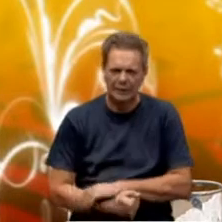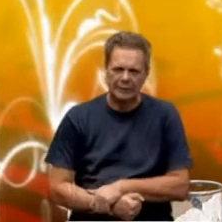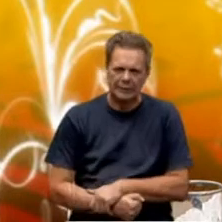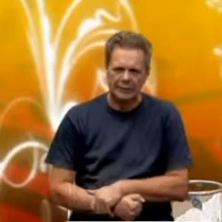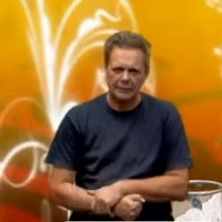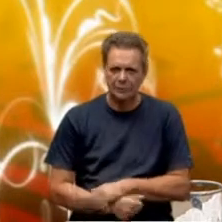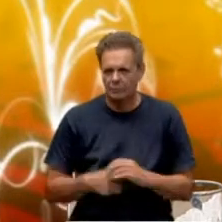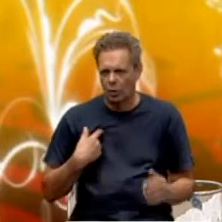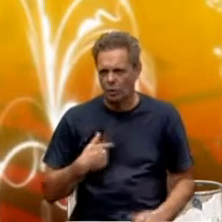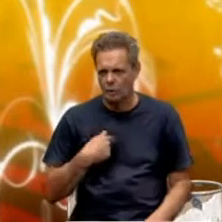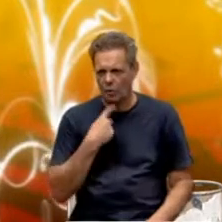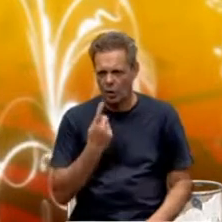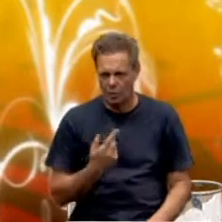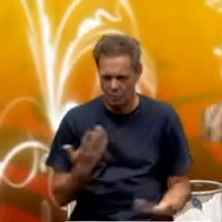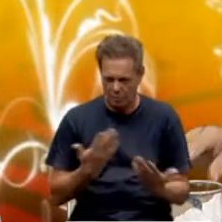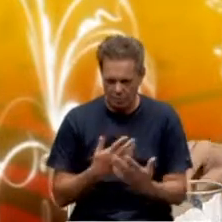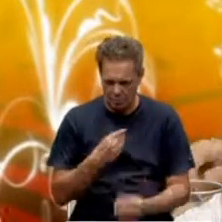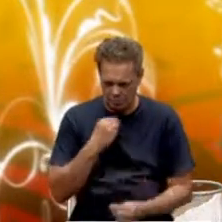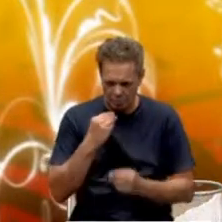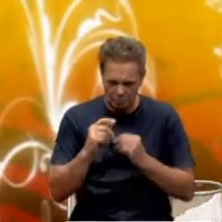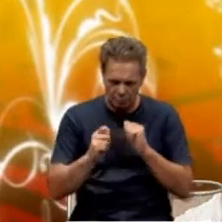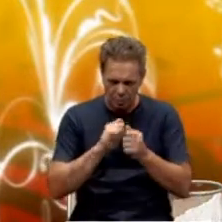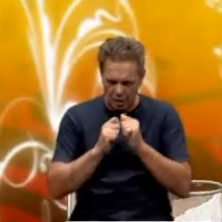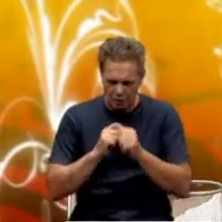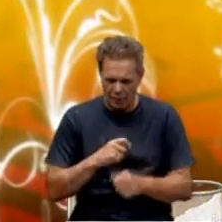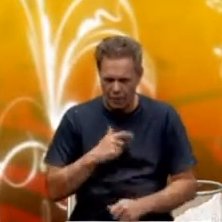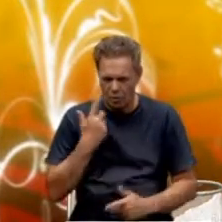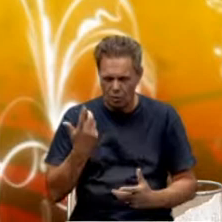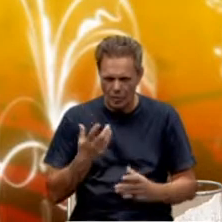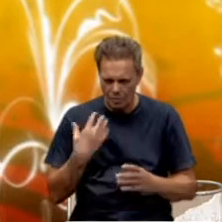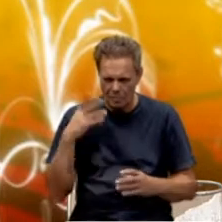hoće riječ svoju. A kad smo govorili, onda smo držali malo